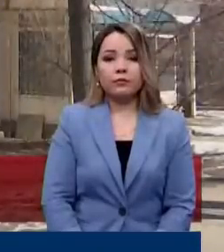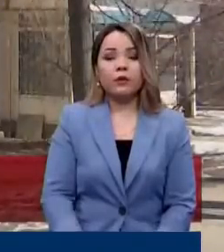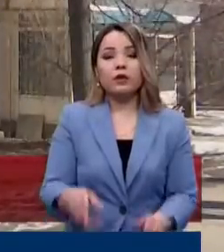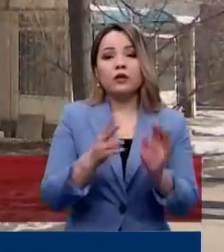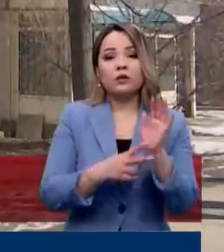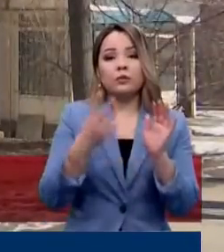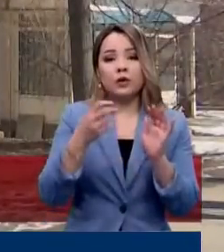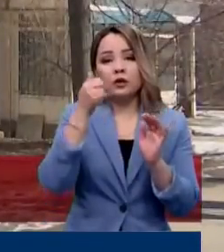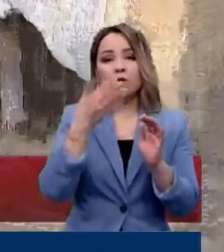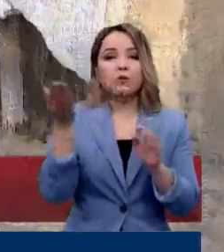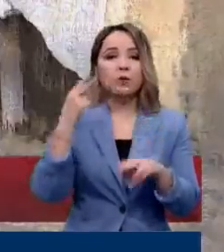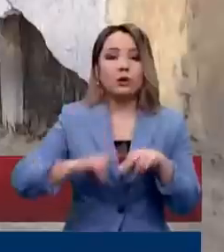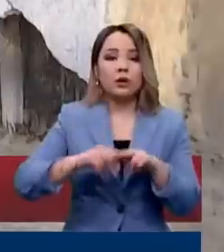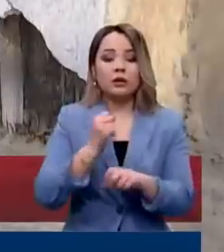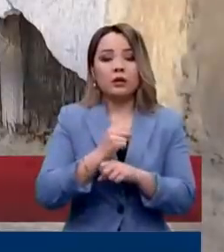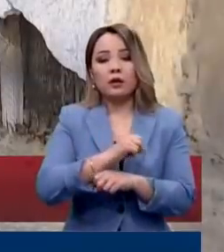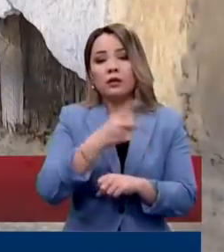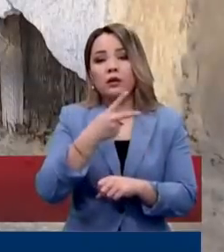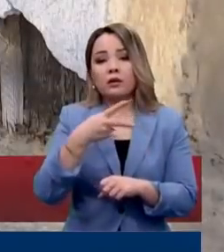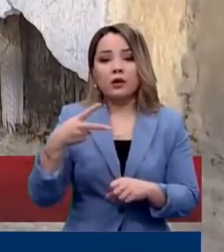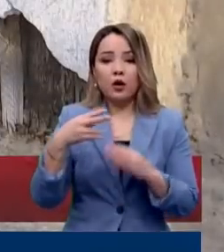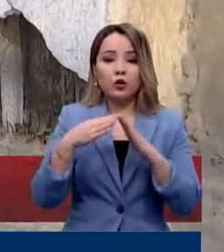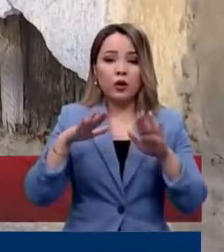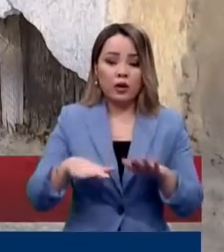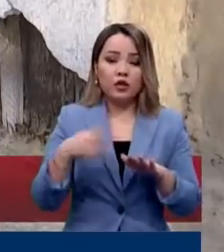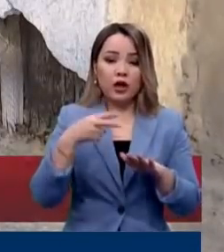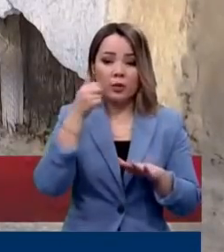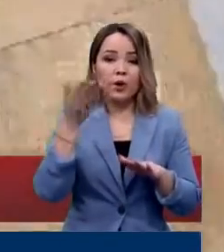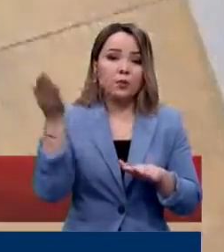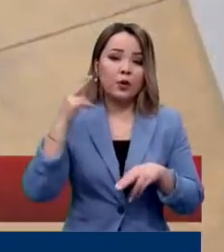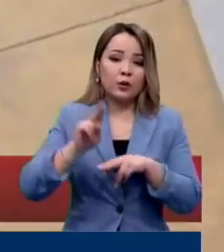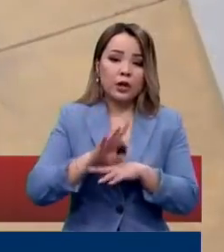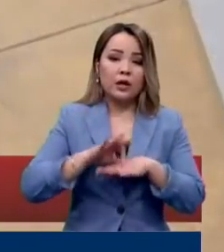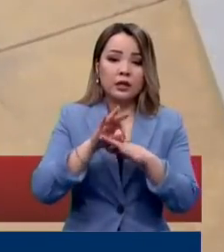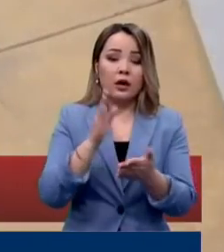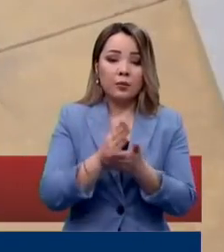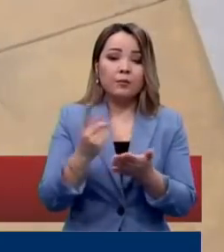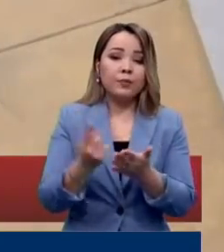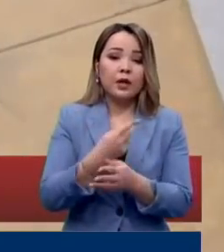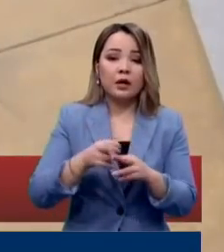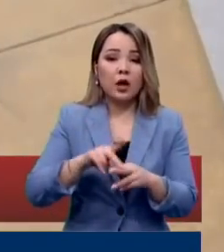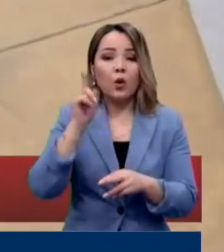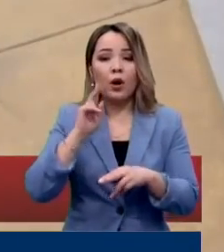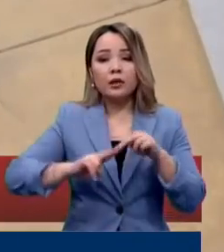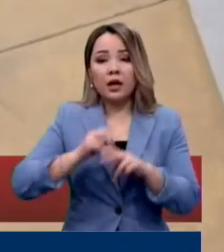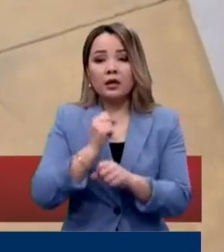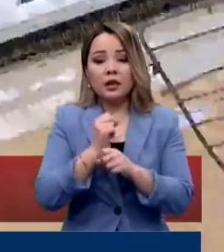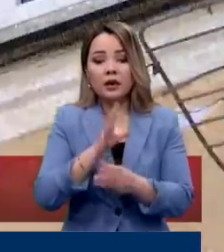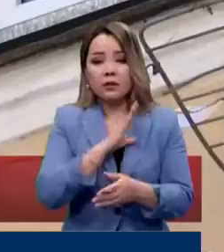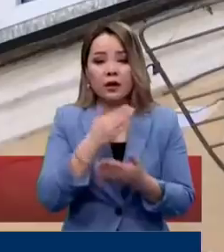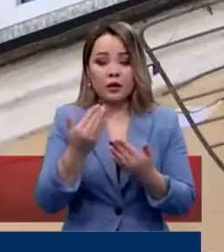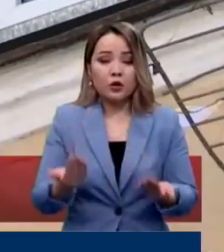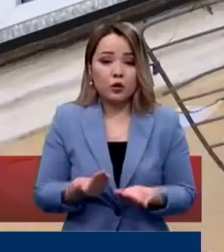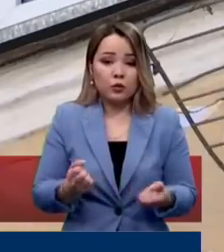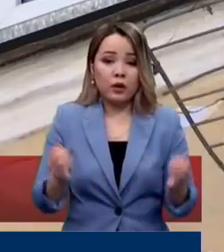72 жыл бұрын тұрғызылған бұл екі қабатты үйге соңғы рет 20 жыл бұрын ғана жөндеу жүргізілген. Алғашында тек уақытша салынған болатын дейді